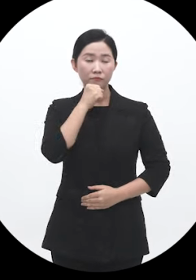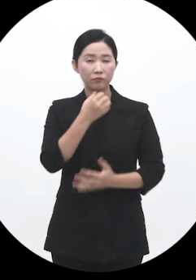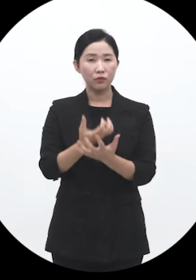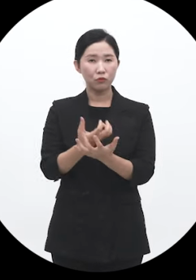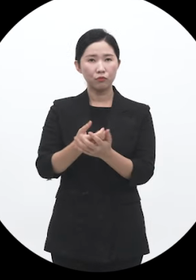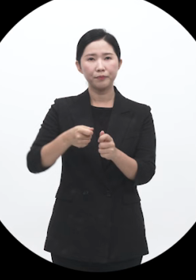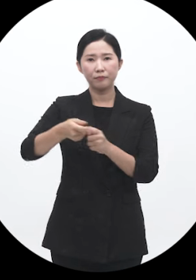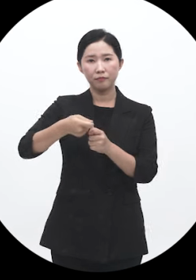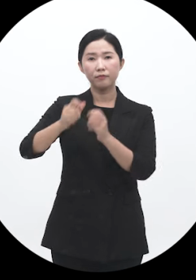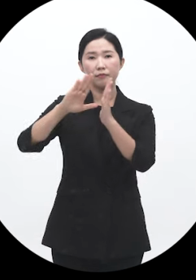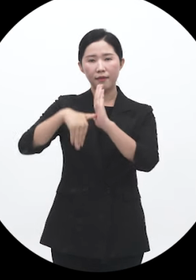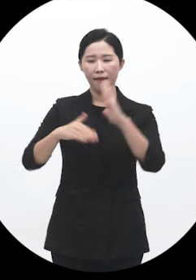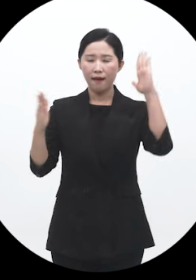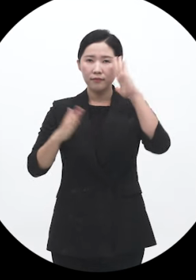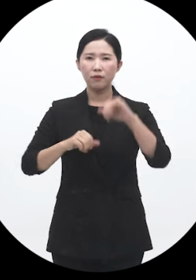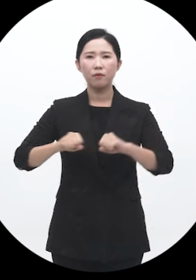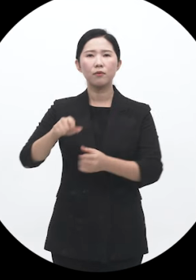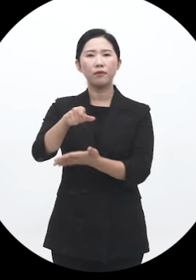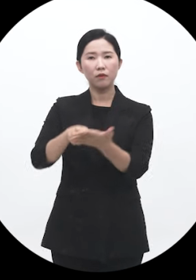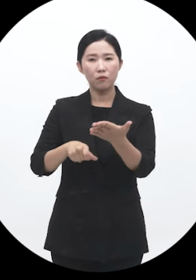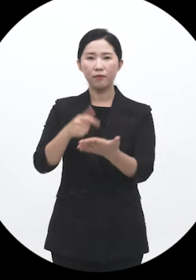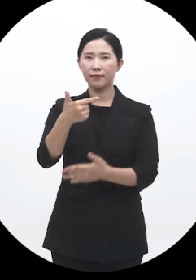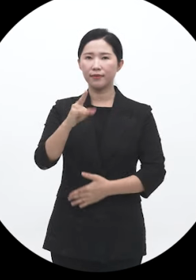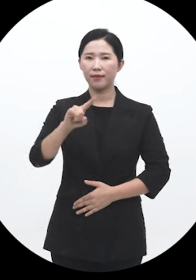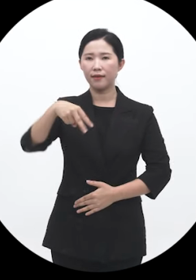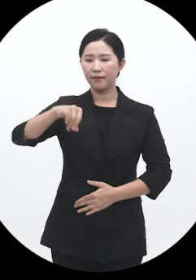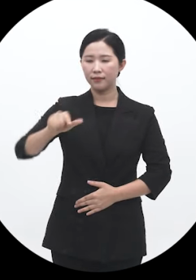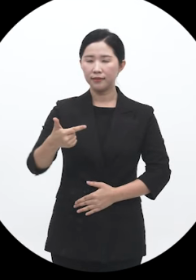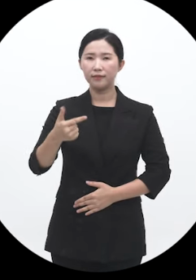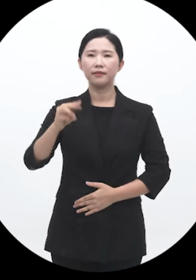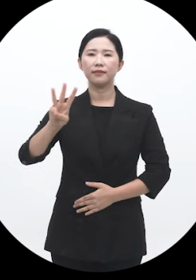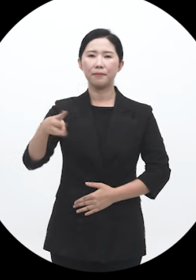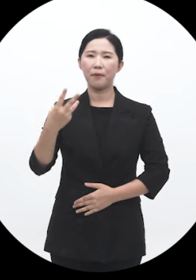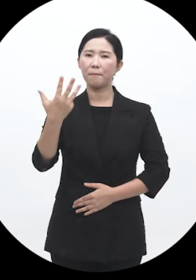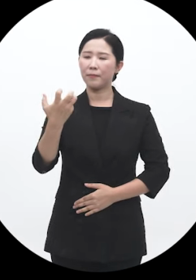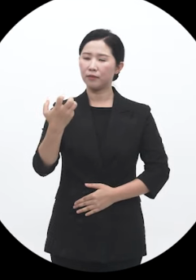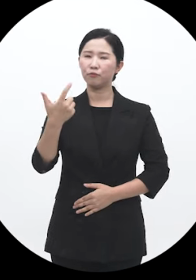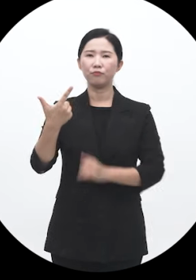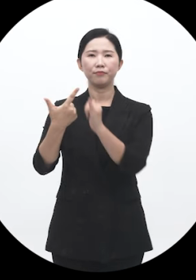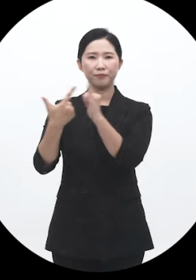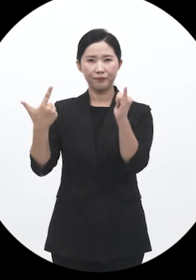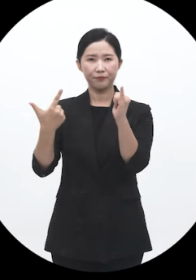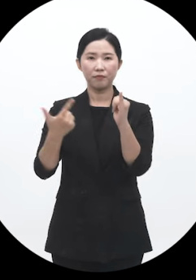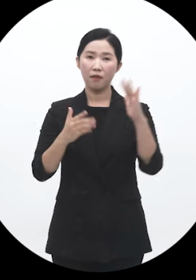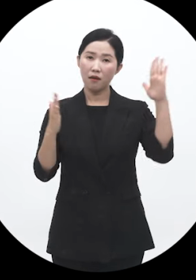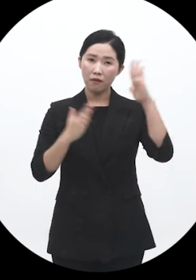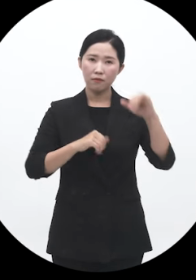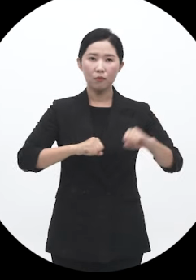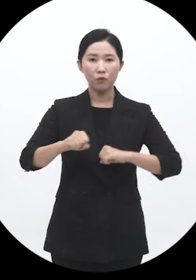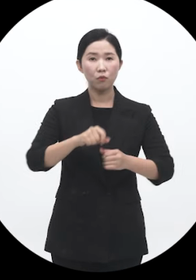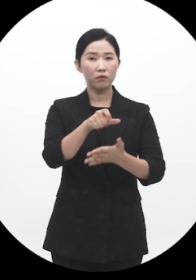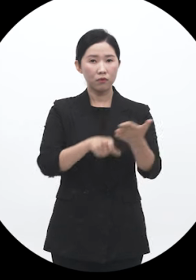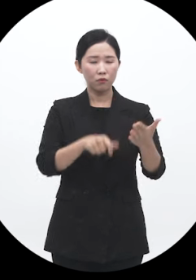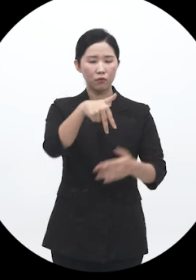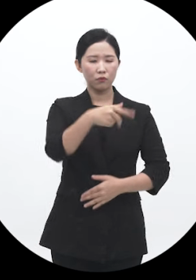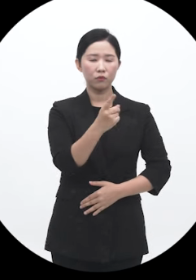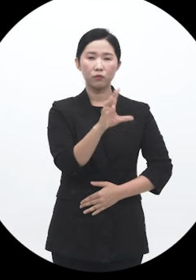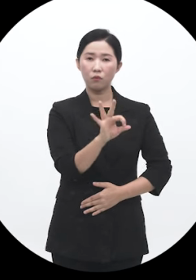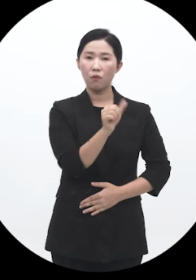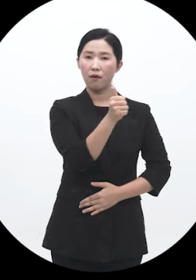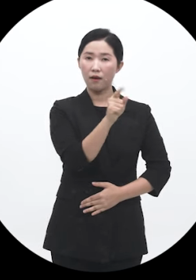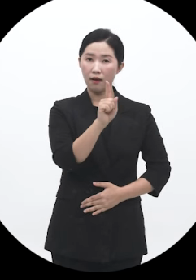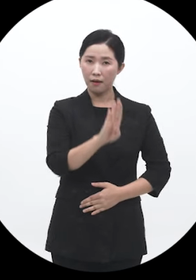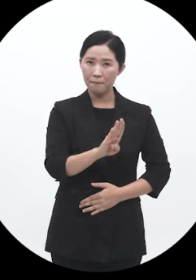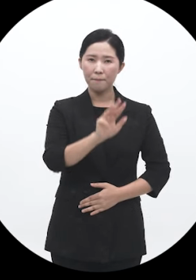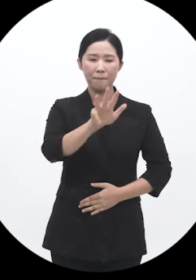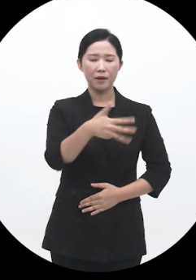수시에서는 학생부 교과 전형 386명, 학생부 종합 전형 811명,